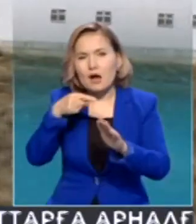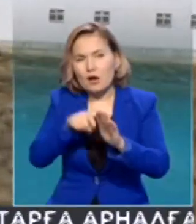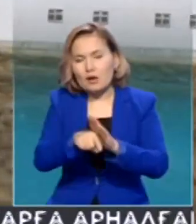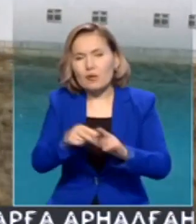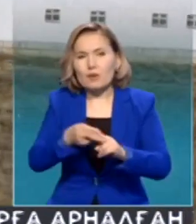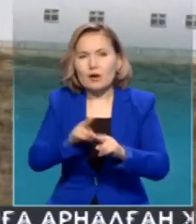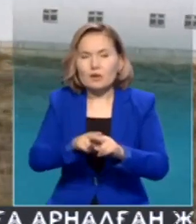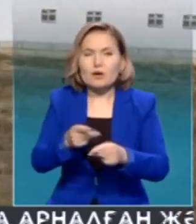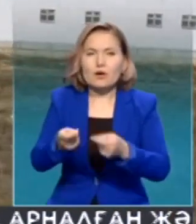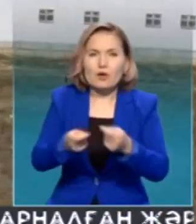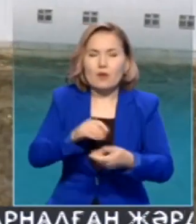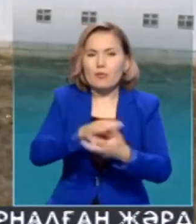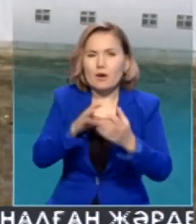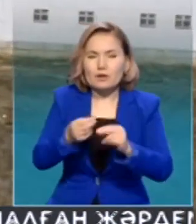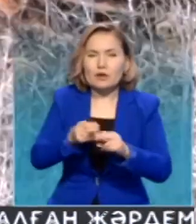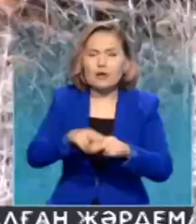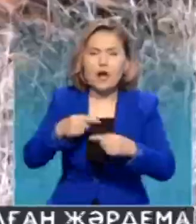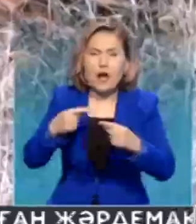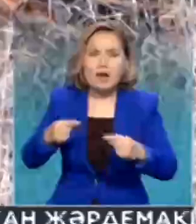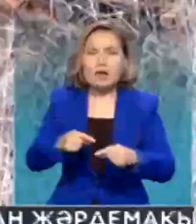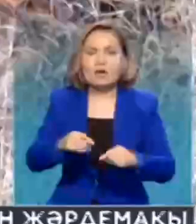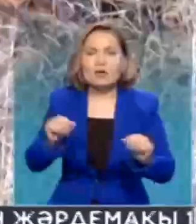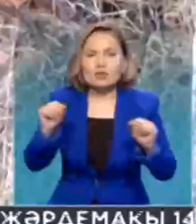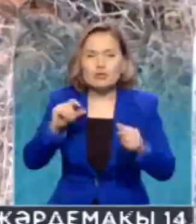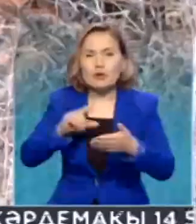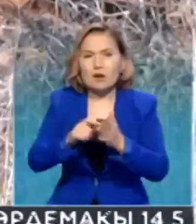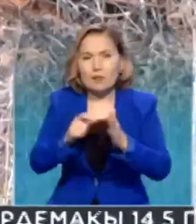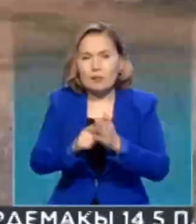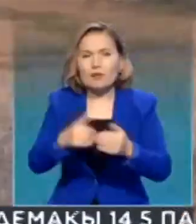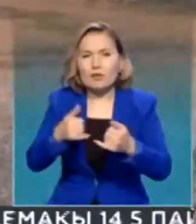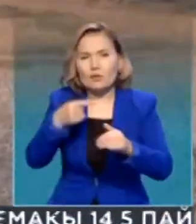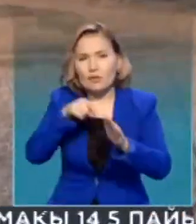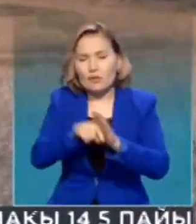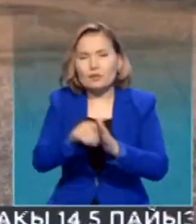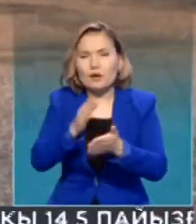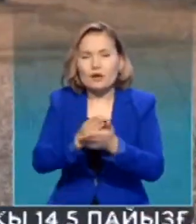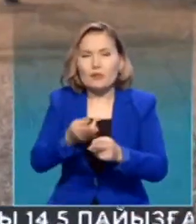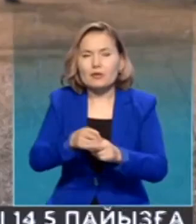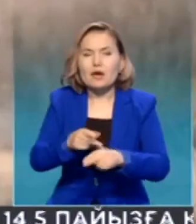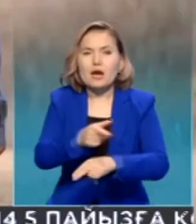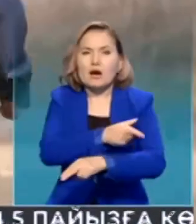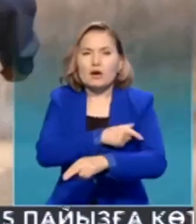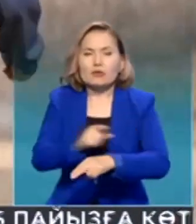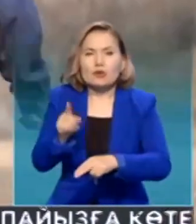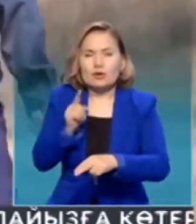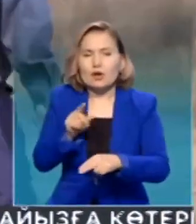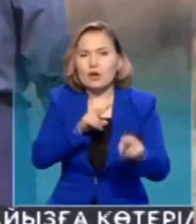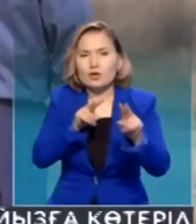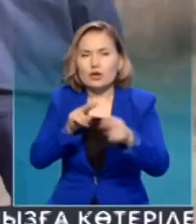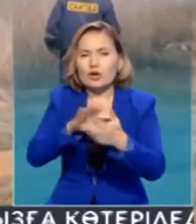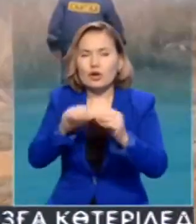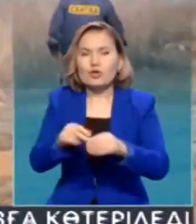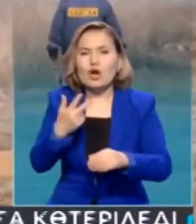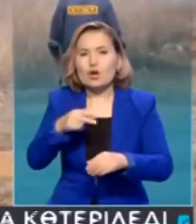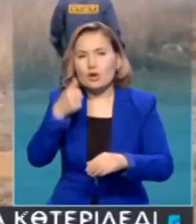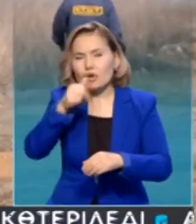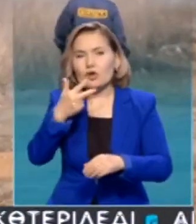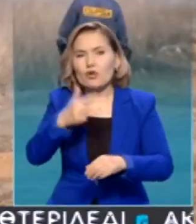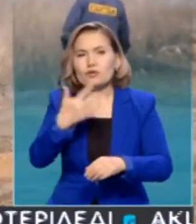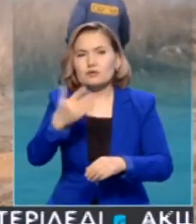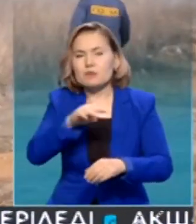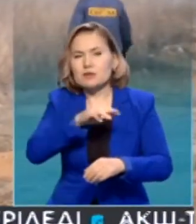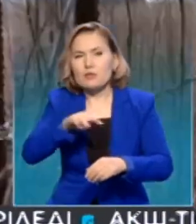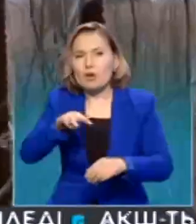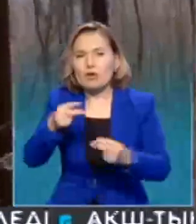бөлімдері, режимдік корпус, тир, спортзал, асхана, қоймалар бар. Аумақты күзету үшін 3 жылда бюджеттен баққандай 35 миллион